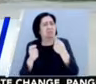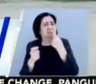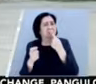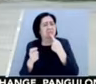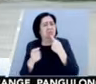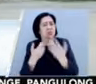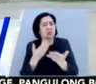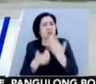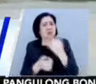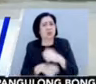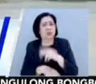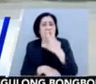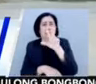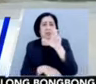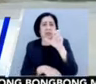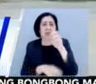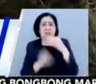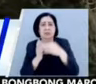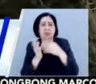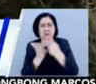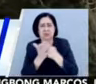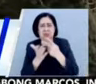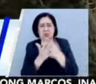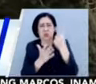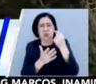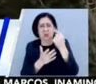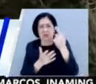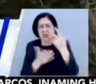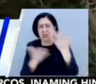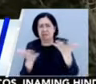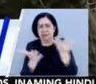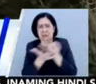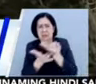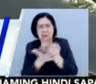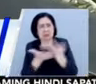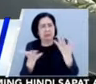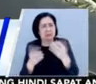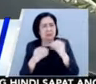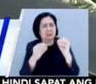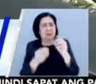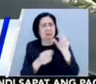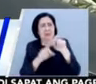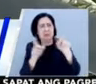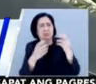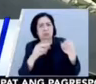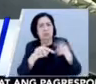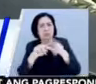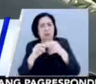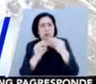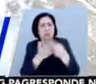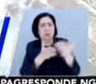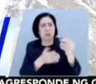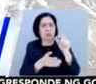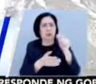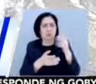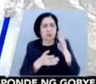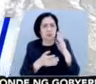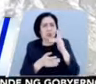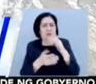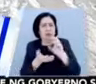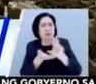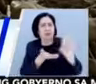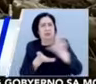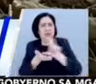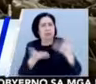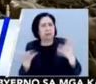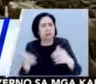t Bong pis nung 2023 at ting mahigit PH bilyong pis ngayong 2024 at 2025 bubusisiin ng